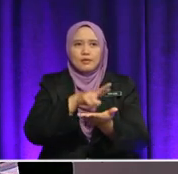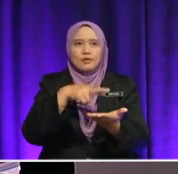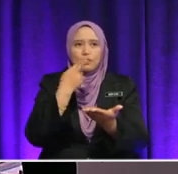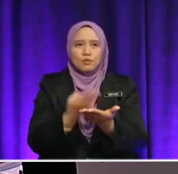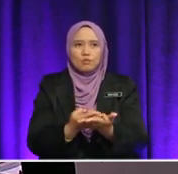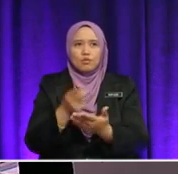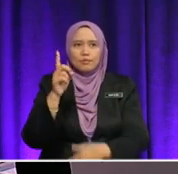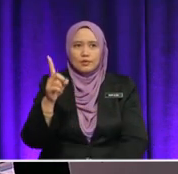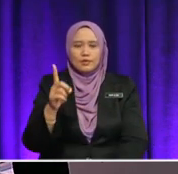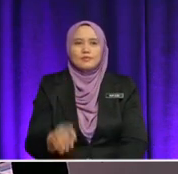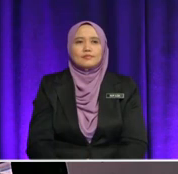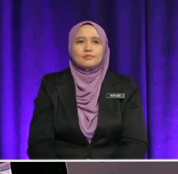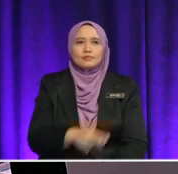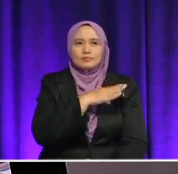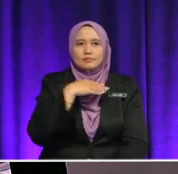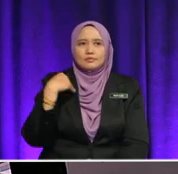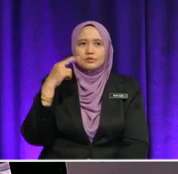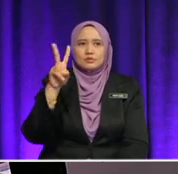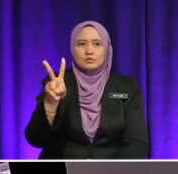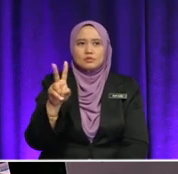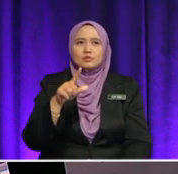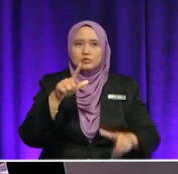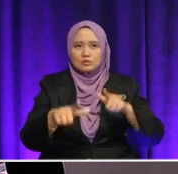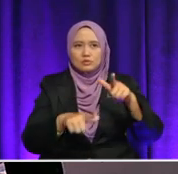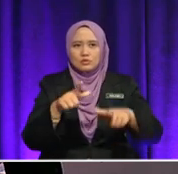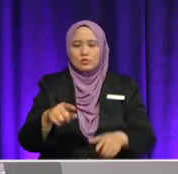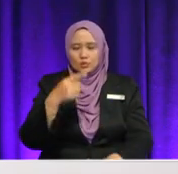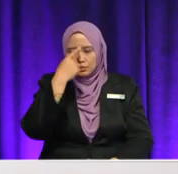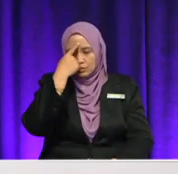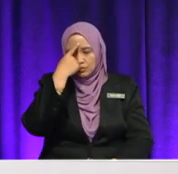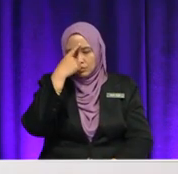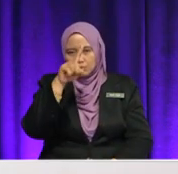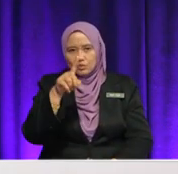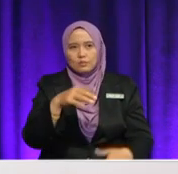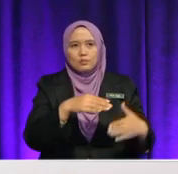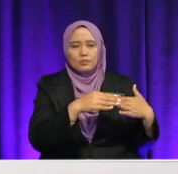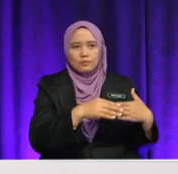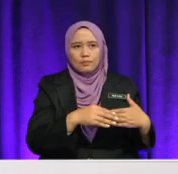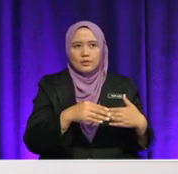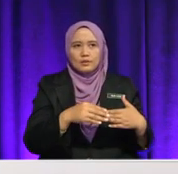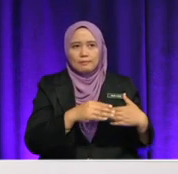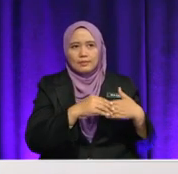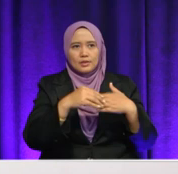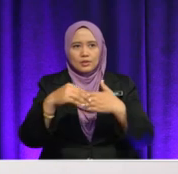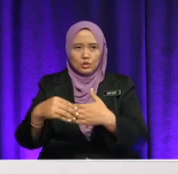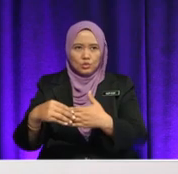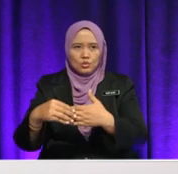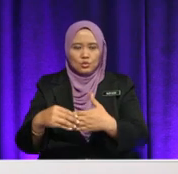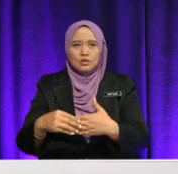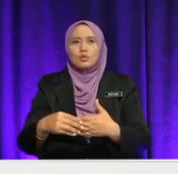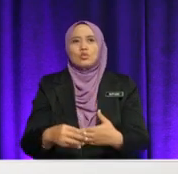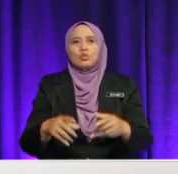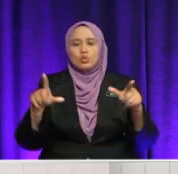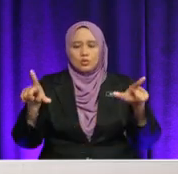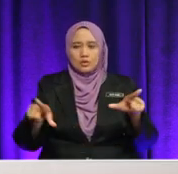yang kedua langkah tersebut menjadi panduan kepada pelaksanaan Pinang rayanya seterusnya dan